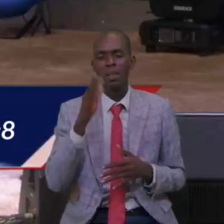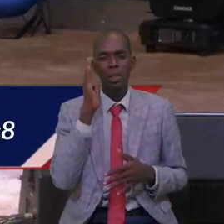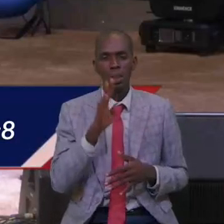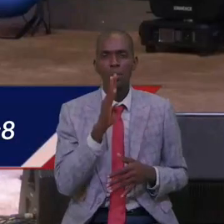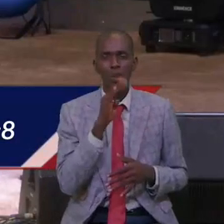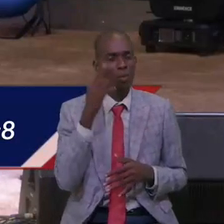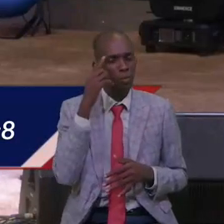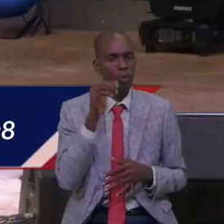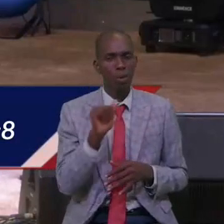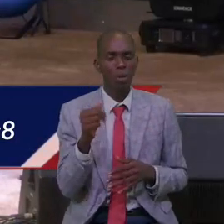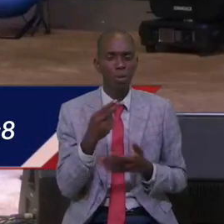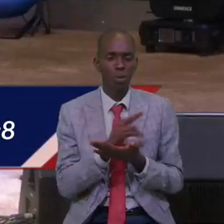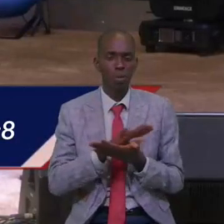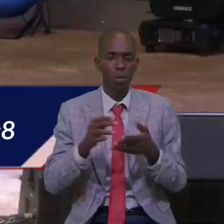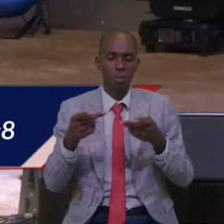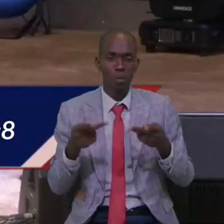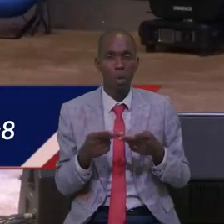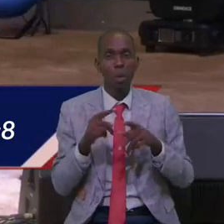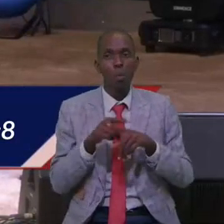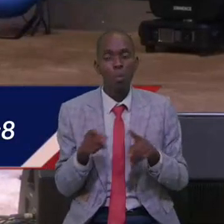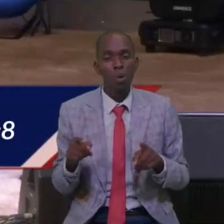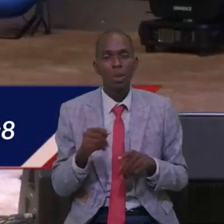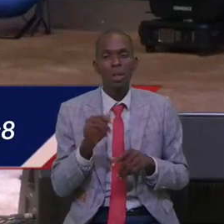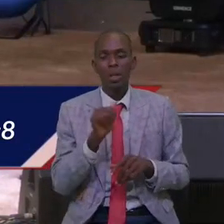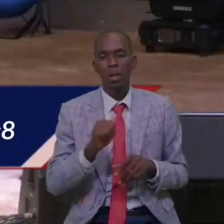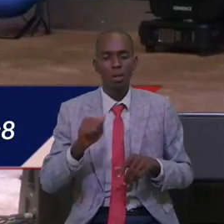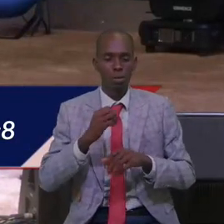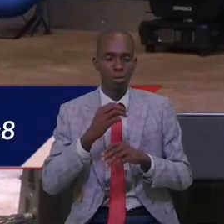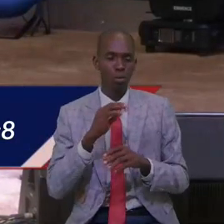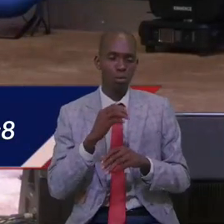13. Ésaïe 8, 13. Ésaïe 8, 13.